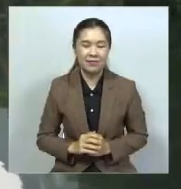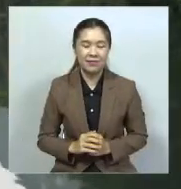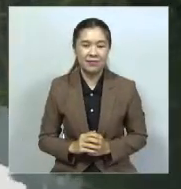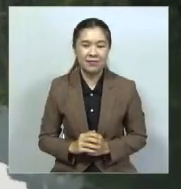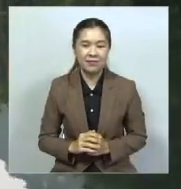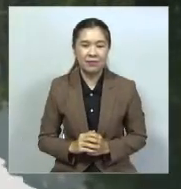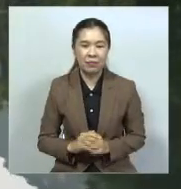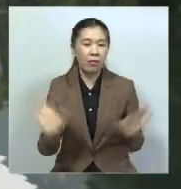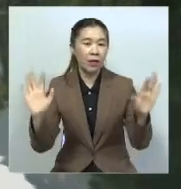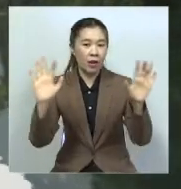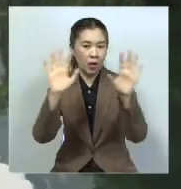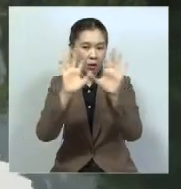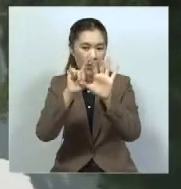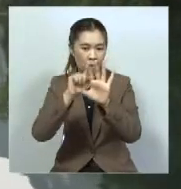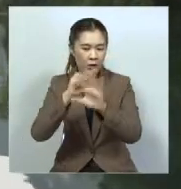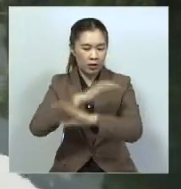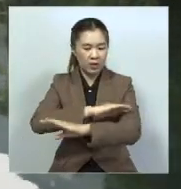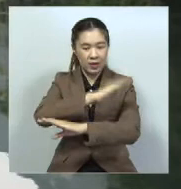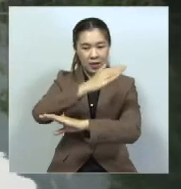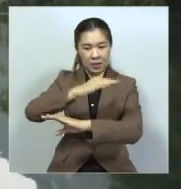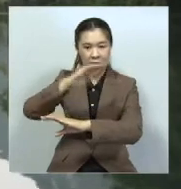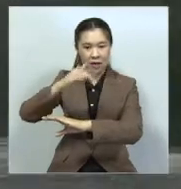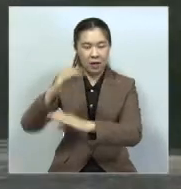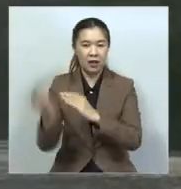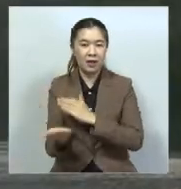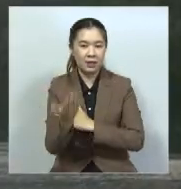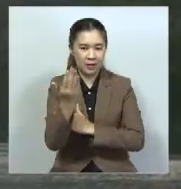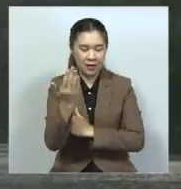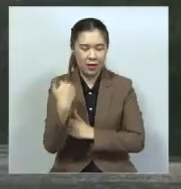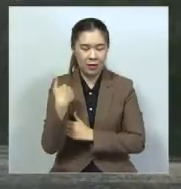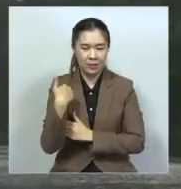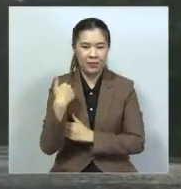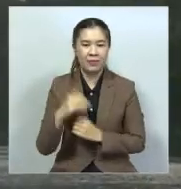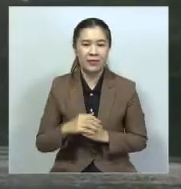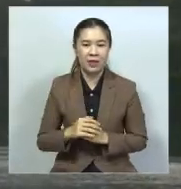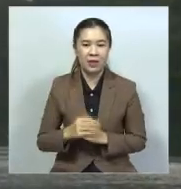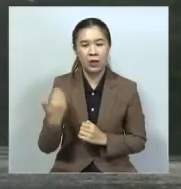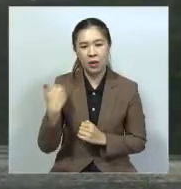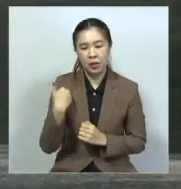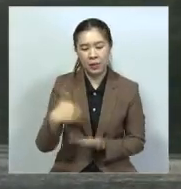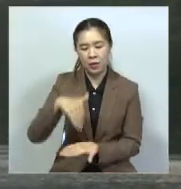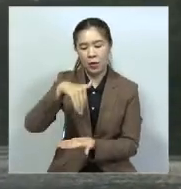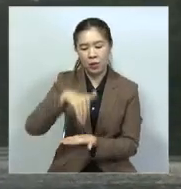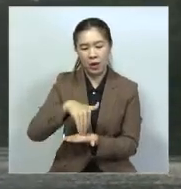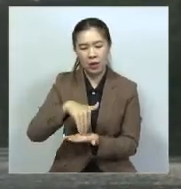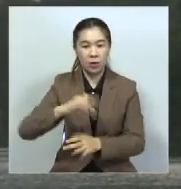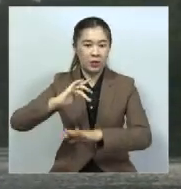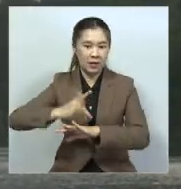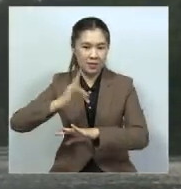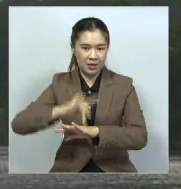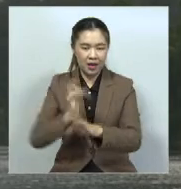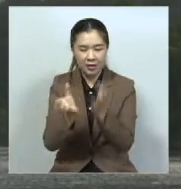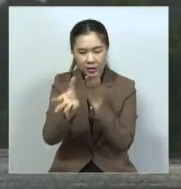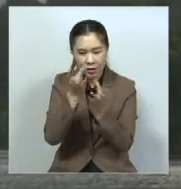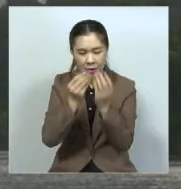นอกจากหมอกที่เกิดขึ้นตามหุบเขาธรรมชาติในยามเช้าแล้วอุทยานแห่งชาติเขาศกยังมีแหล่งการเรียนรู้เชิงธรรมชาติที่สวยงาม